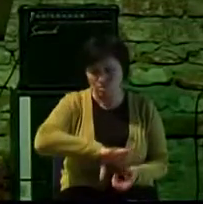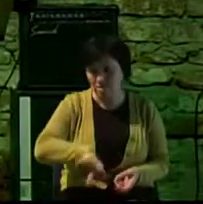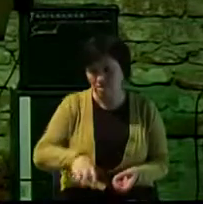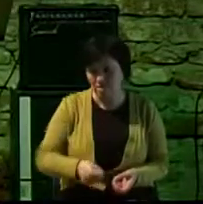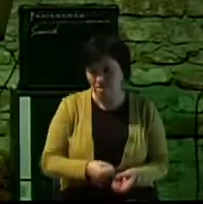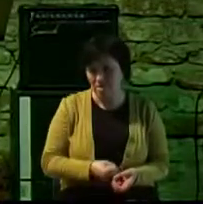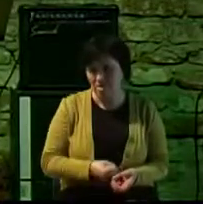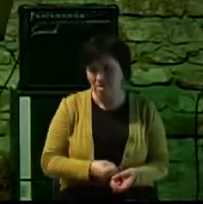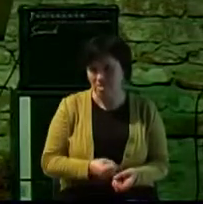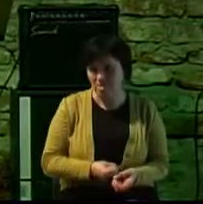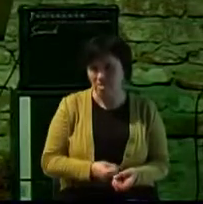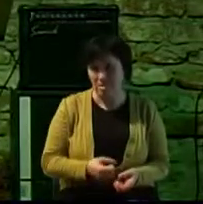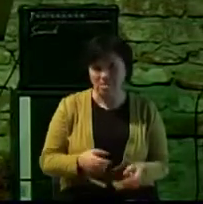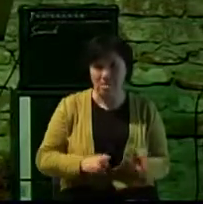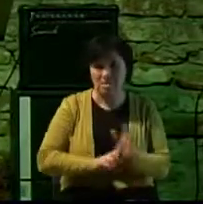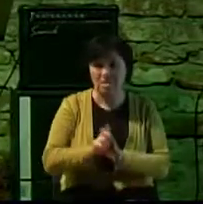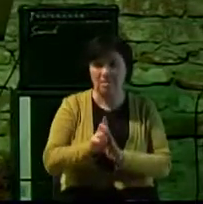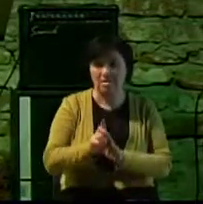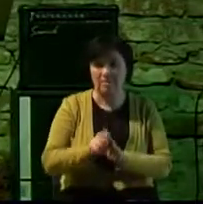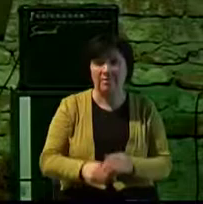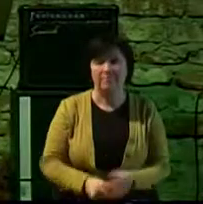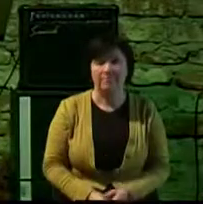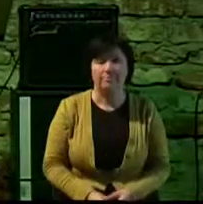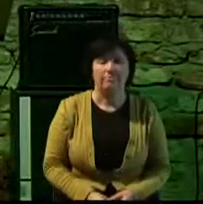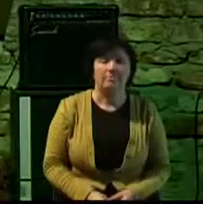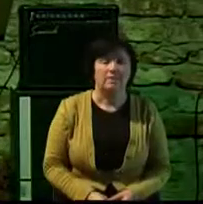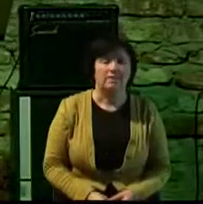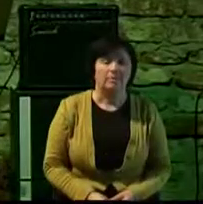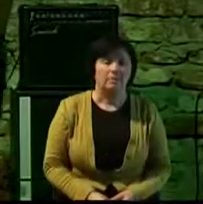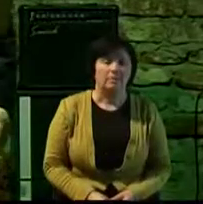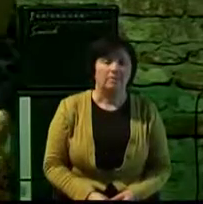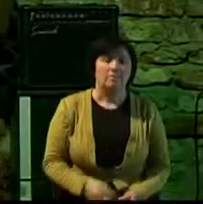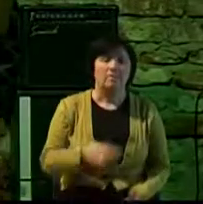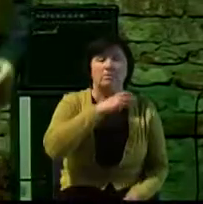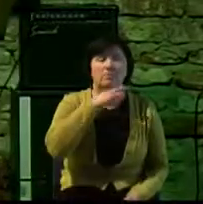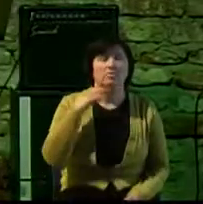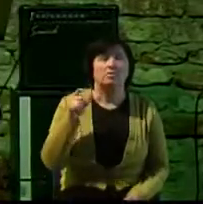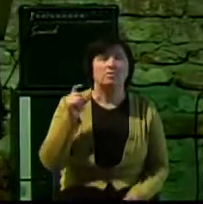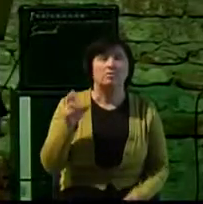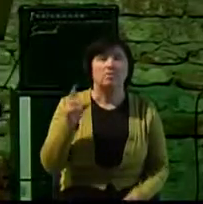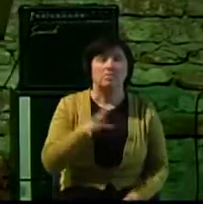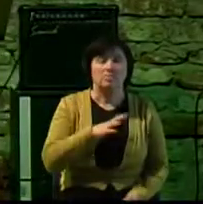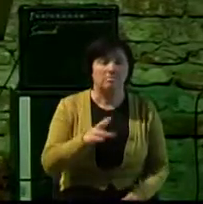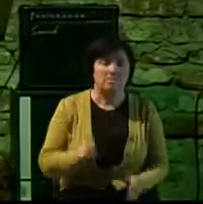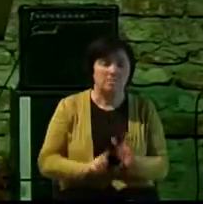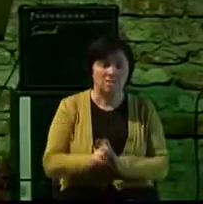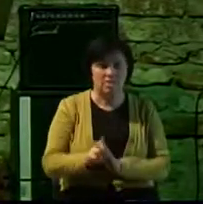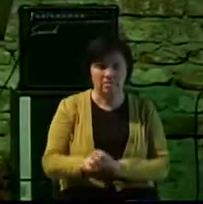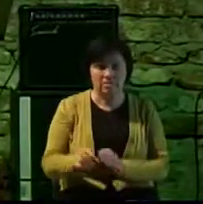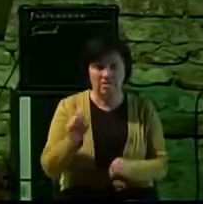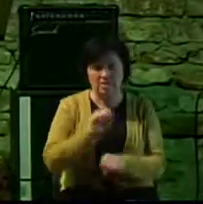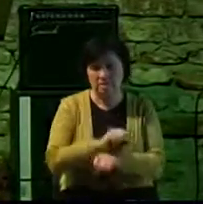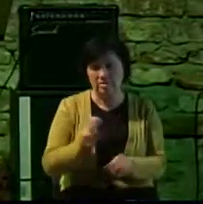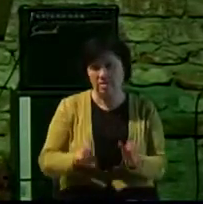увести этого христианина из церкви. И, безусловно, множество людей, которые были в церкви и